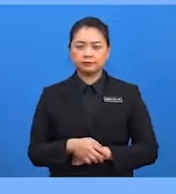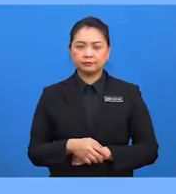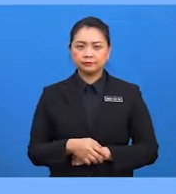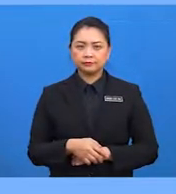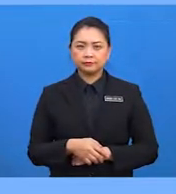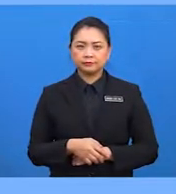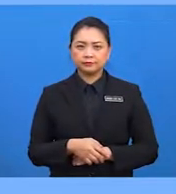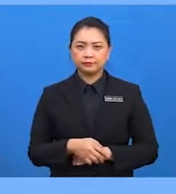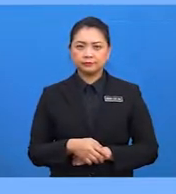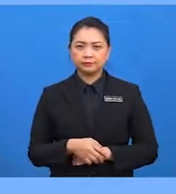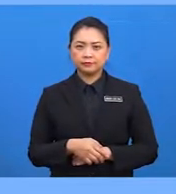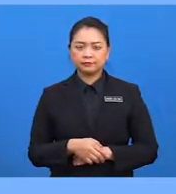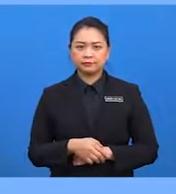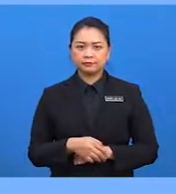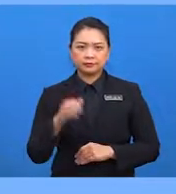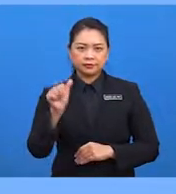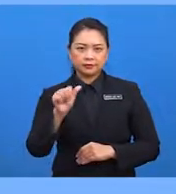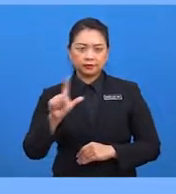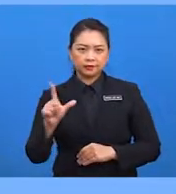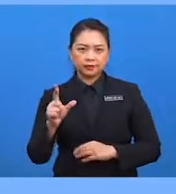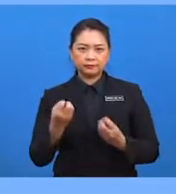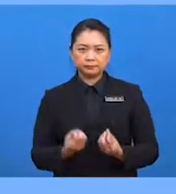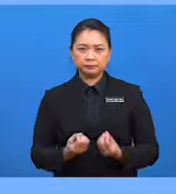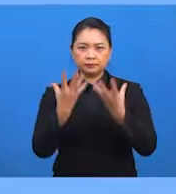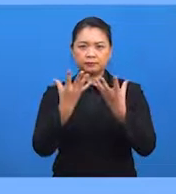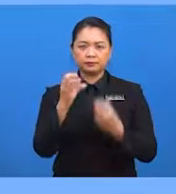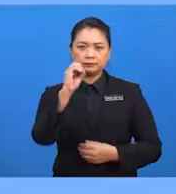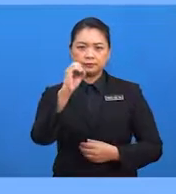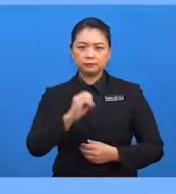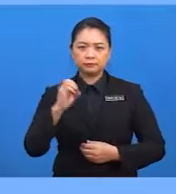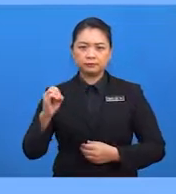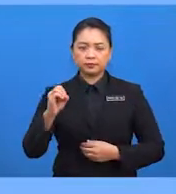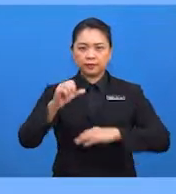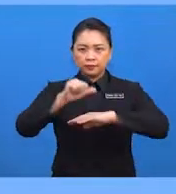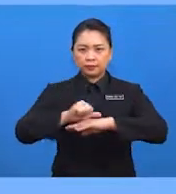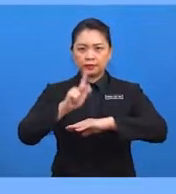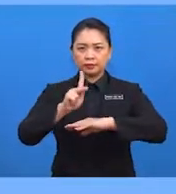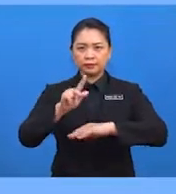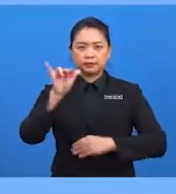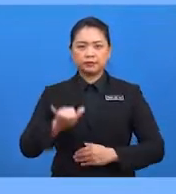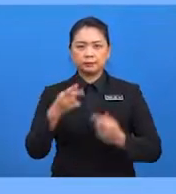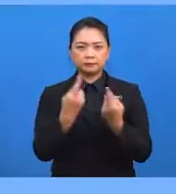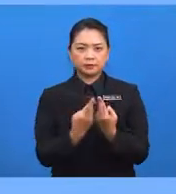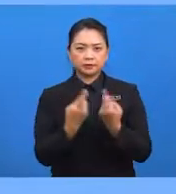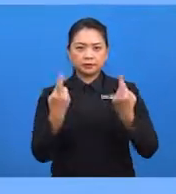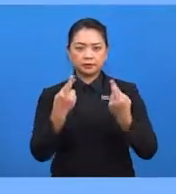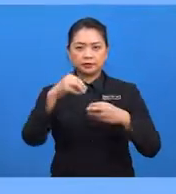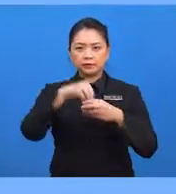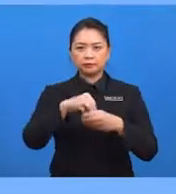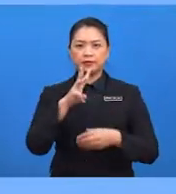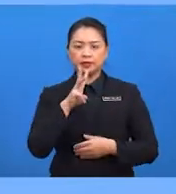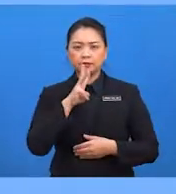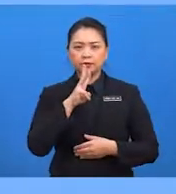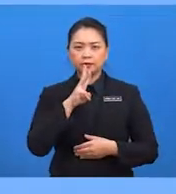Darjah penceraian alkali pula ialah pecahan molekul alkali yang bercerai di dalam